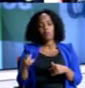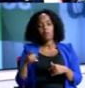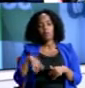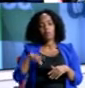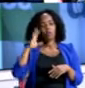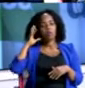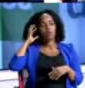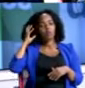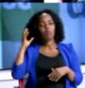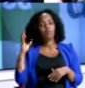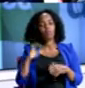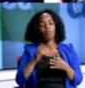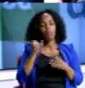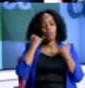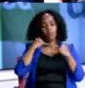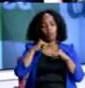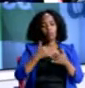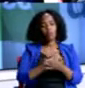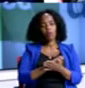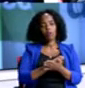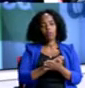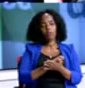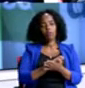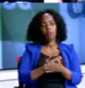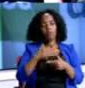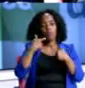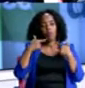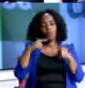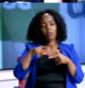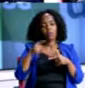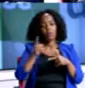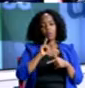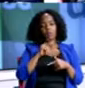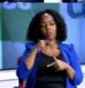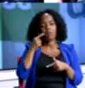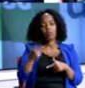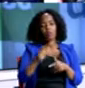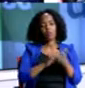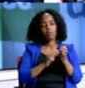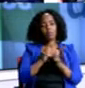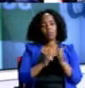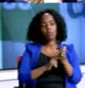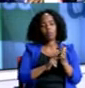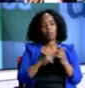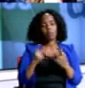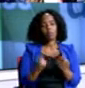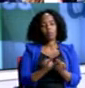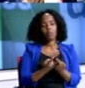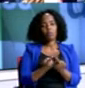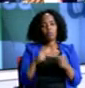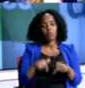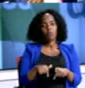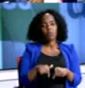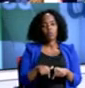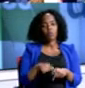kanatti kan sina ferre ode fanno hara qalatti mu fusontan hawas nuwal jeda wal jechuf wal imrachuf hawas is wal qadam sisu kana